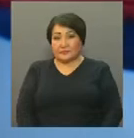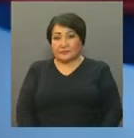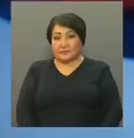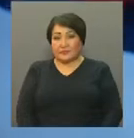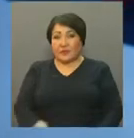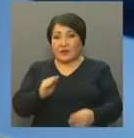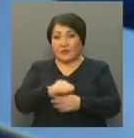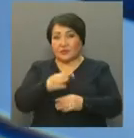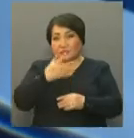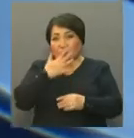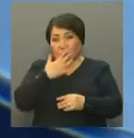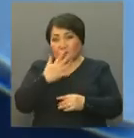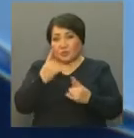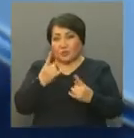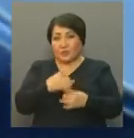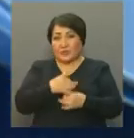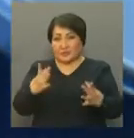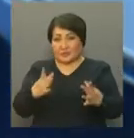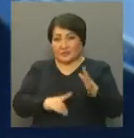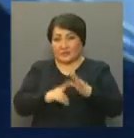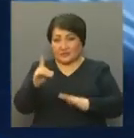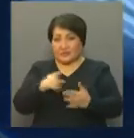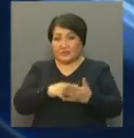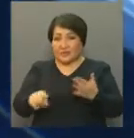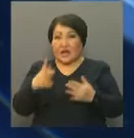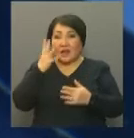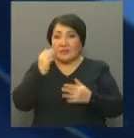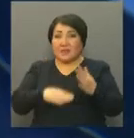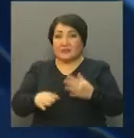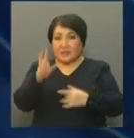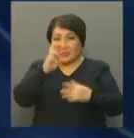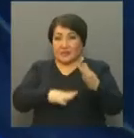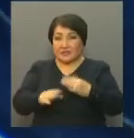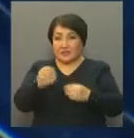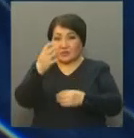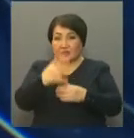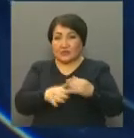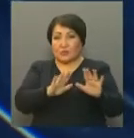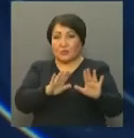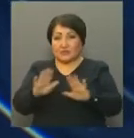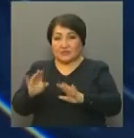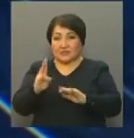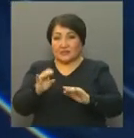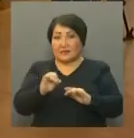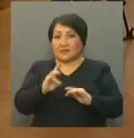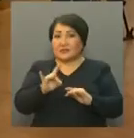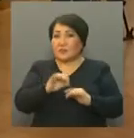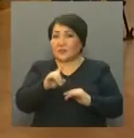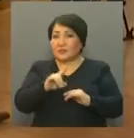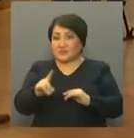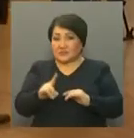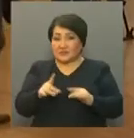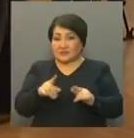Қос ұлт ұлық мейрамды ұлықтауды бастады. Алматыдағы мемлекеттік орталық музейде Наурыз нақыштары атты кезекті фестиваль